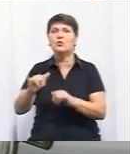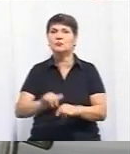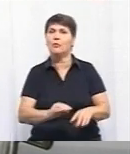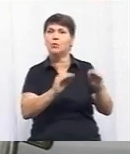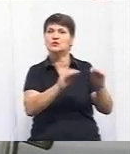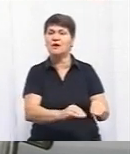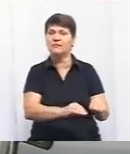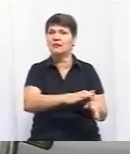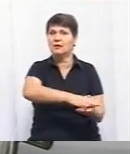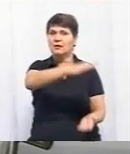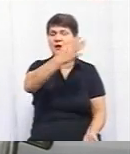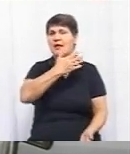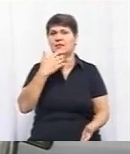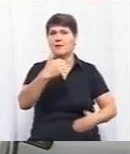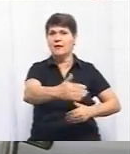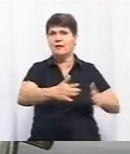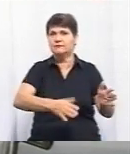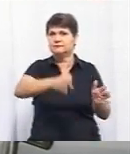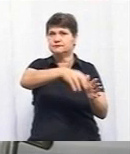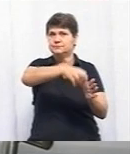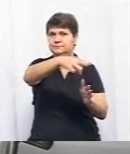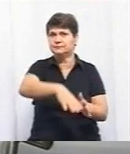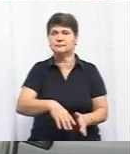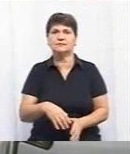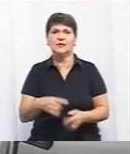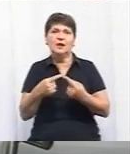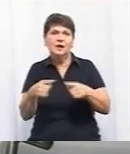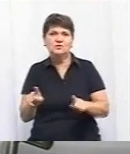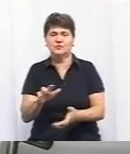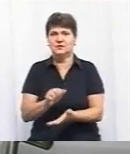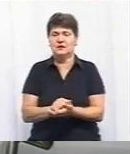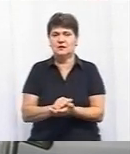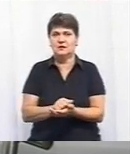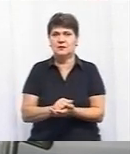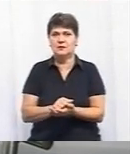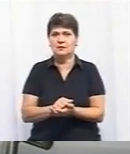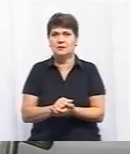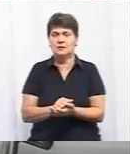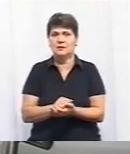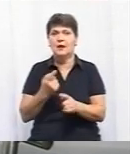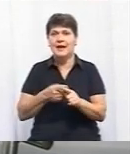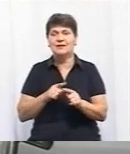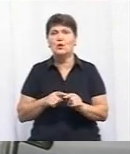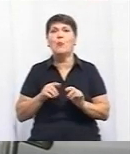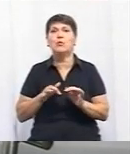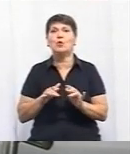нема контейнера, бо вони чимось іншим зайняті і так далі. Тобто це процес.